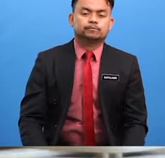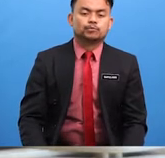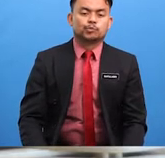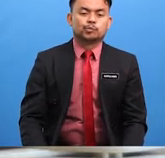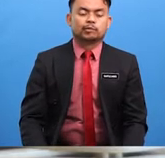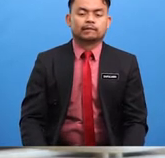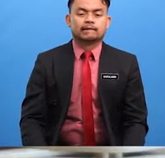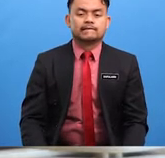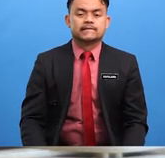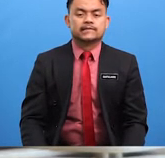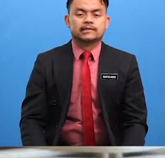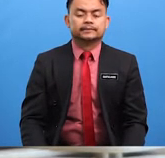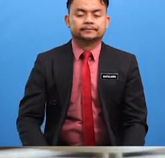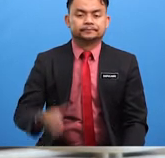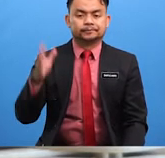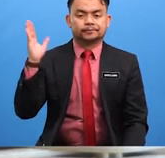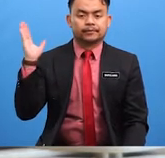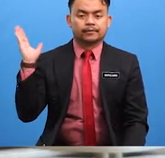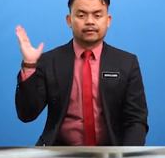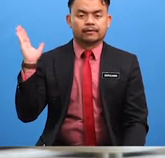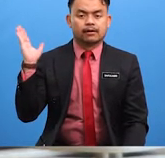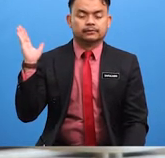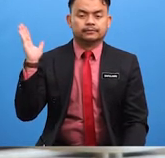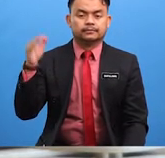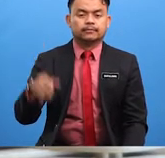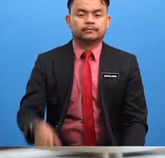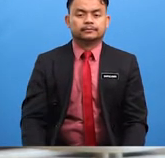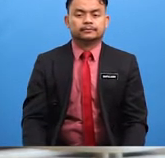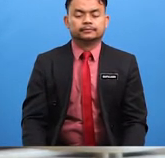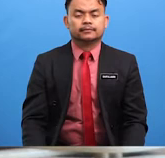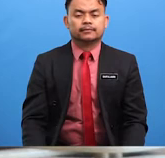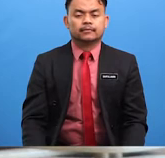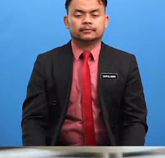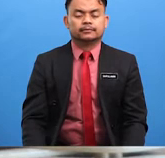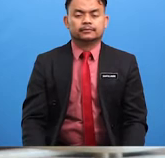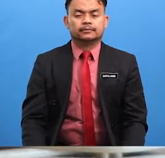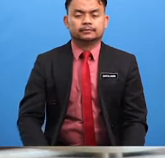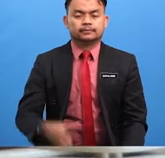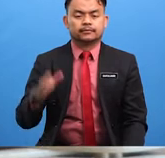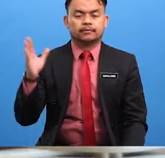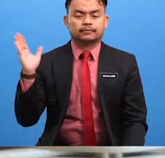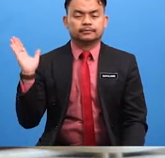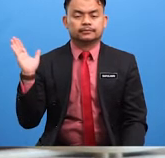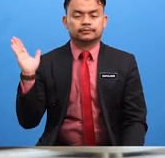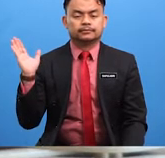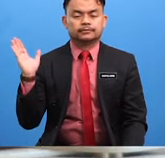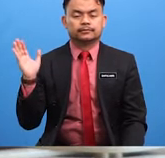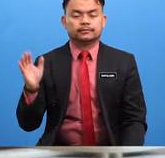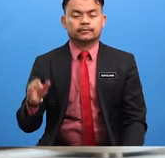untuk menyisip rotan, penyembur air untuk melembutkan rotan, pita pengukur untuk mengukur saiz